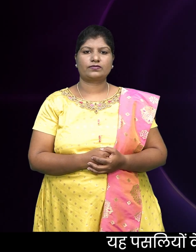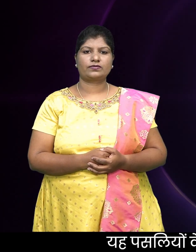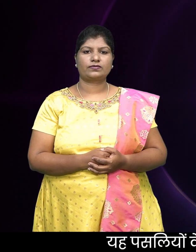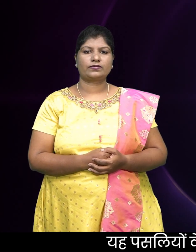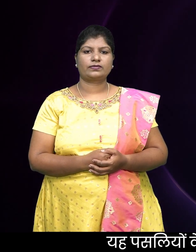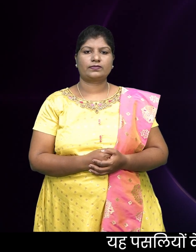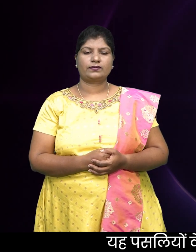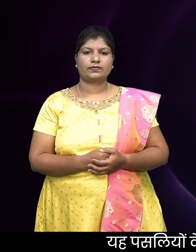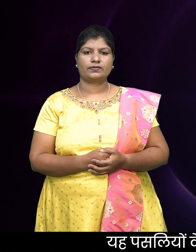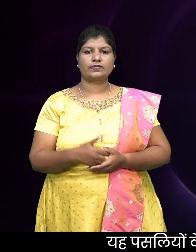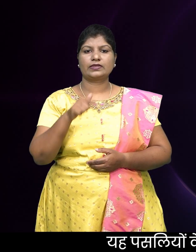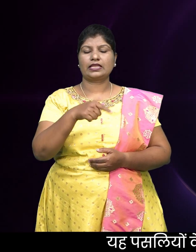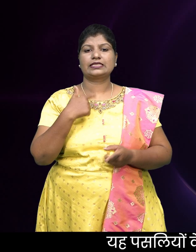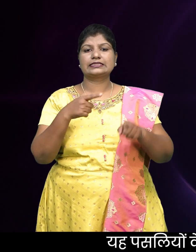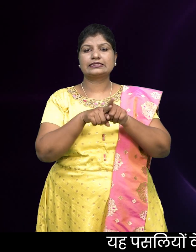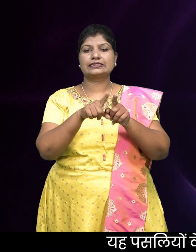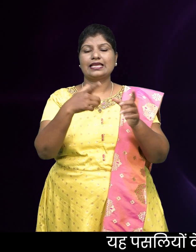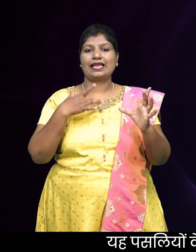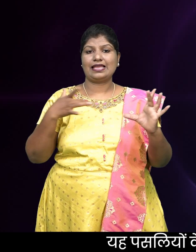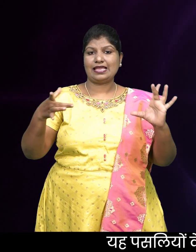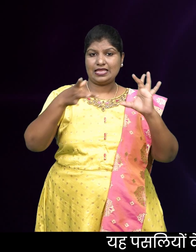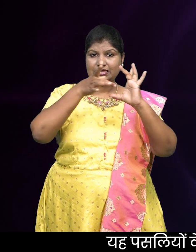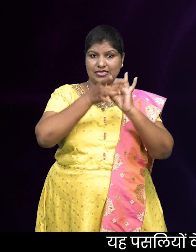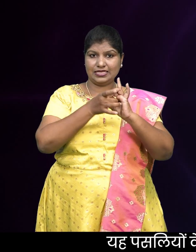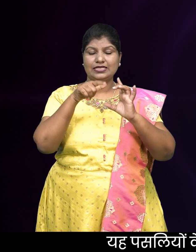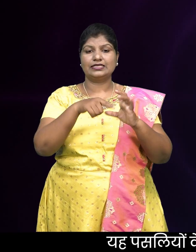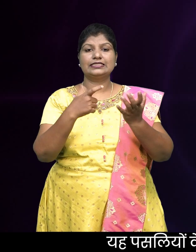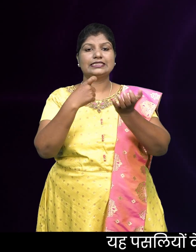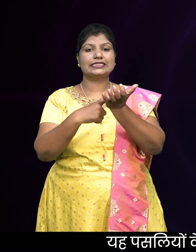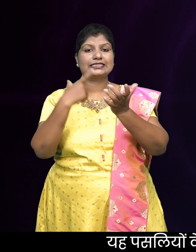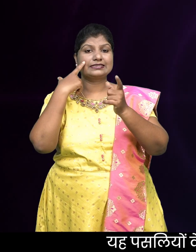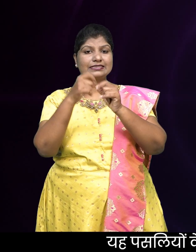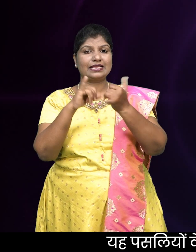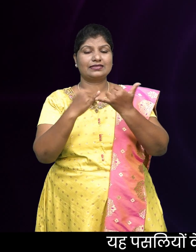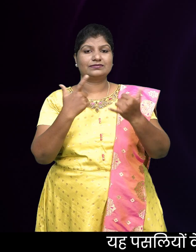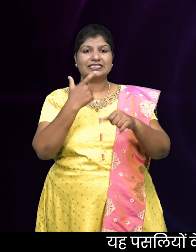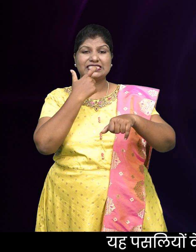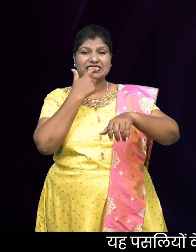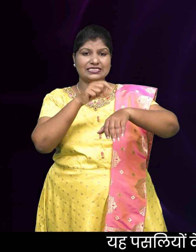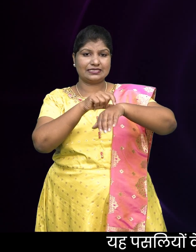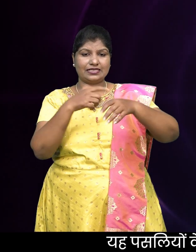यह पसलियों के लिए एक लगाव के रूप में कार्य करता है।